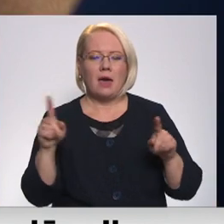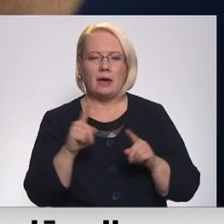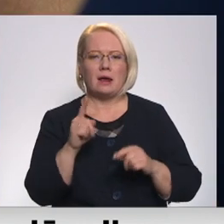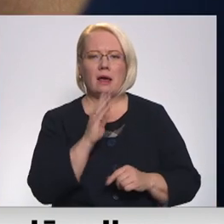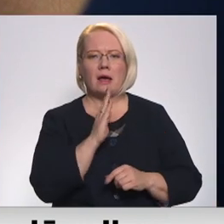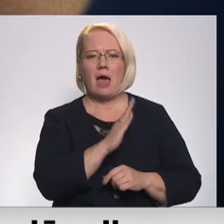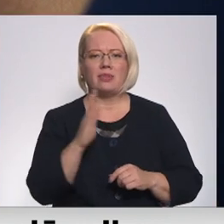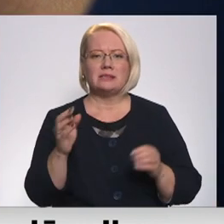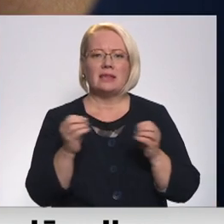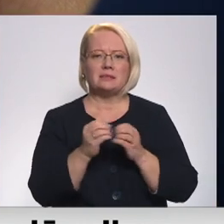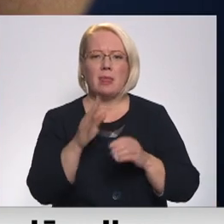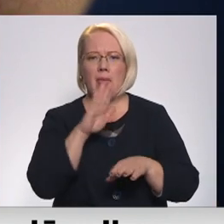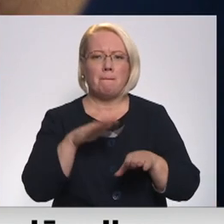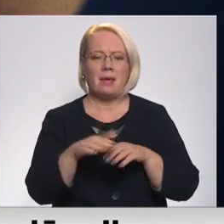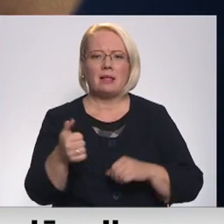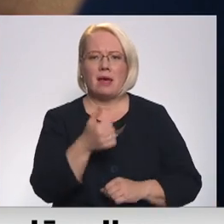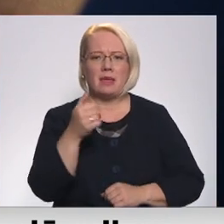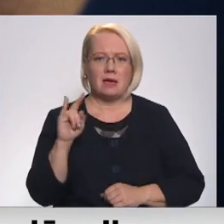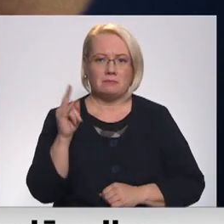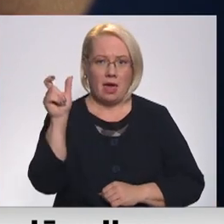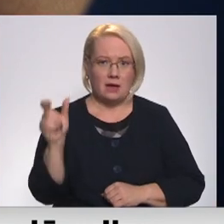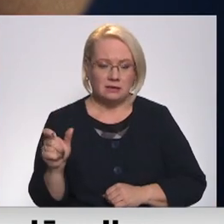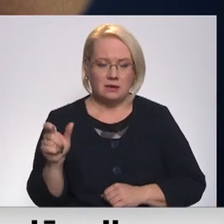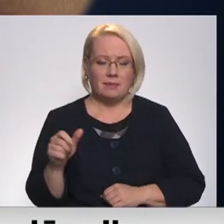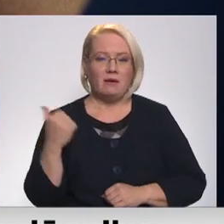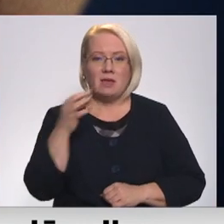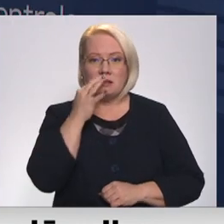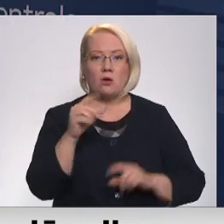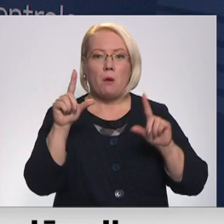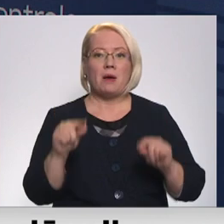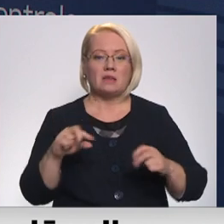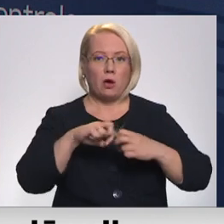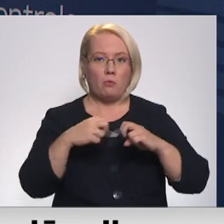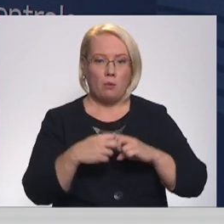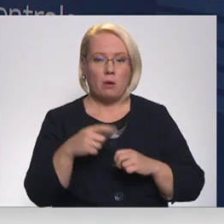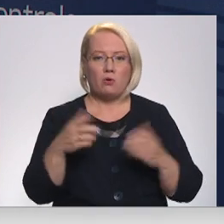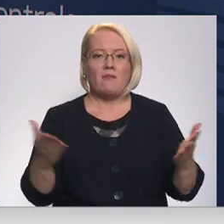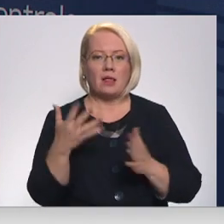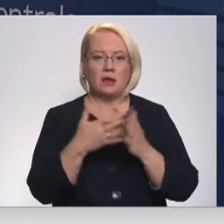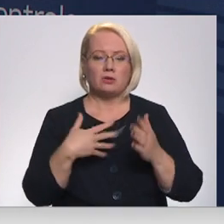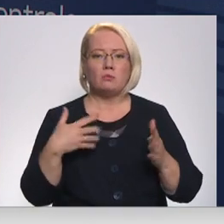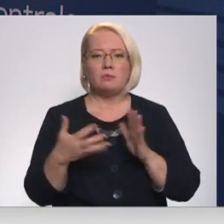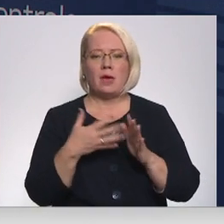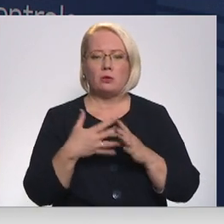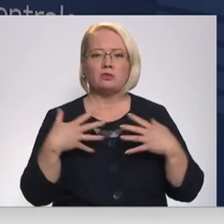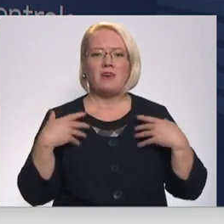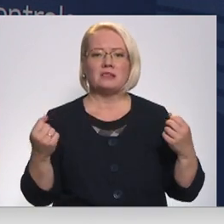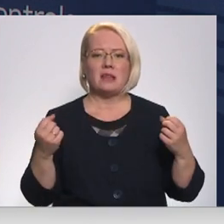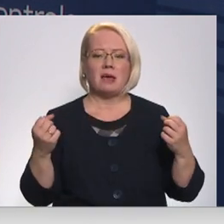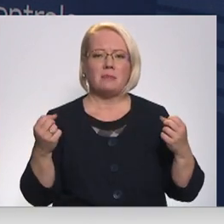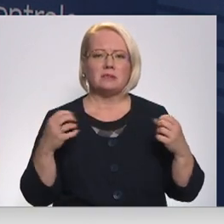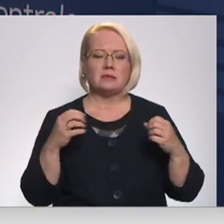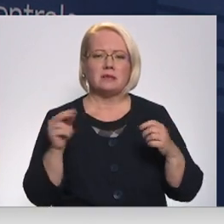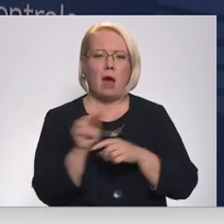10. Nepilngadīgais. Jo mazāk problēma, jo vieglāk to risināt. Mums trūkst arī veselības aprūpes speciālistu, kaut vai narkologu,